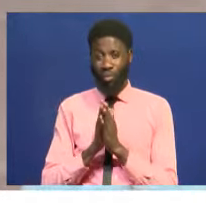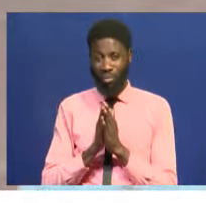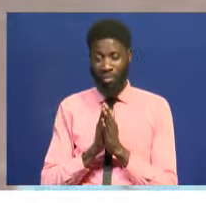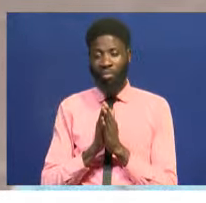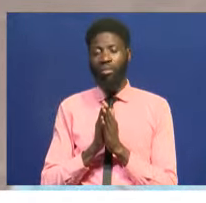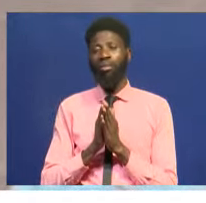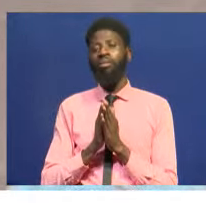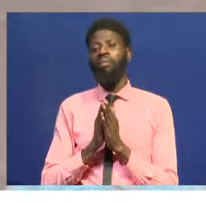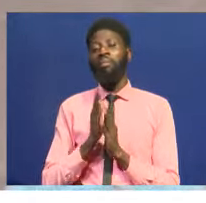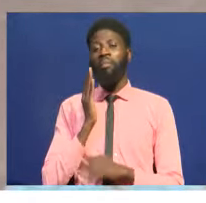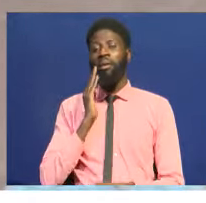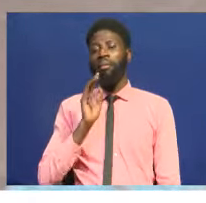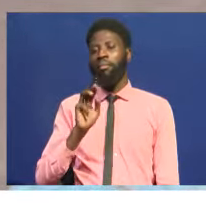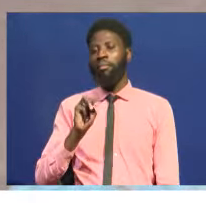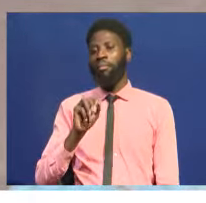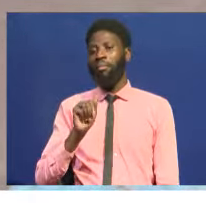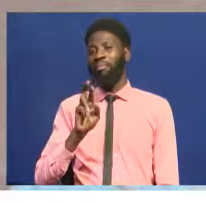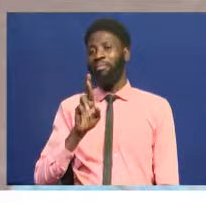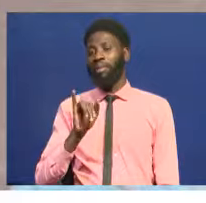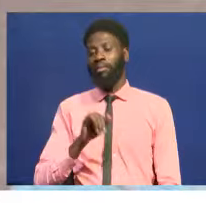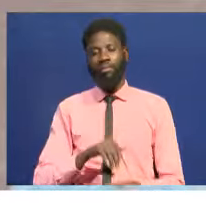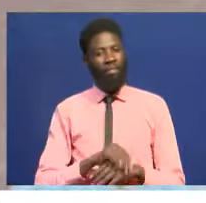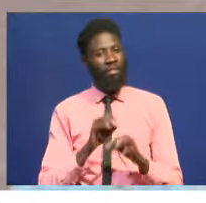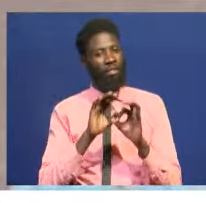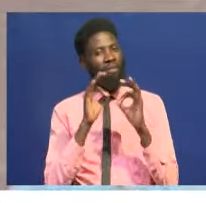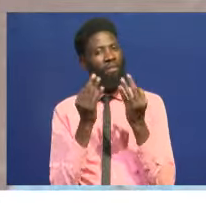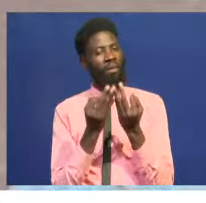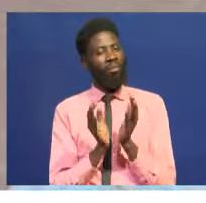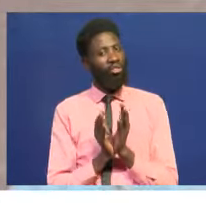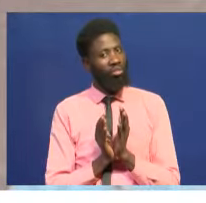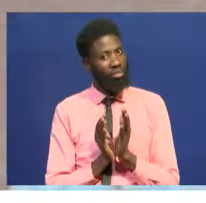wananchi wa hapa Chepkorio pamoja na